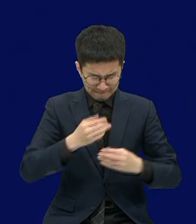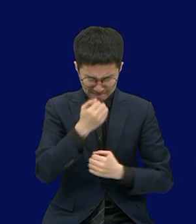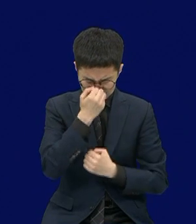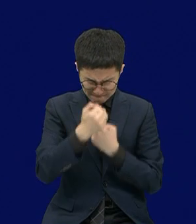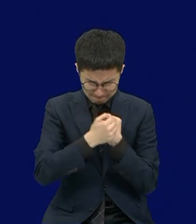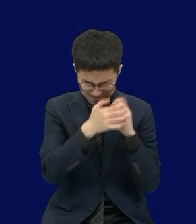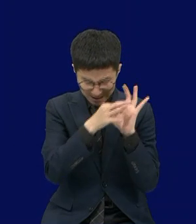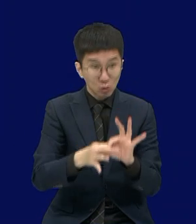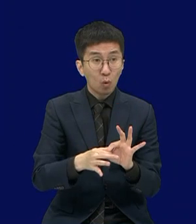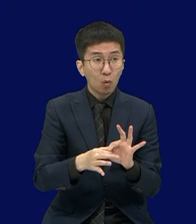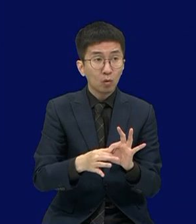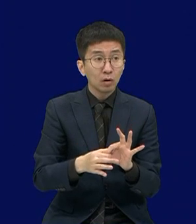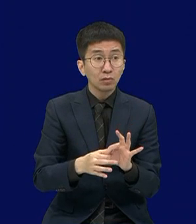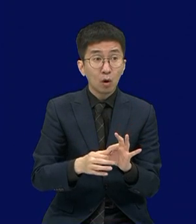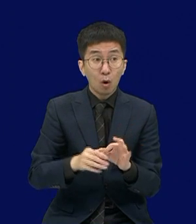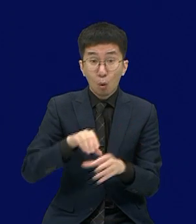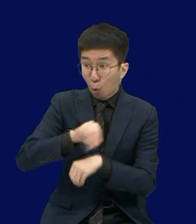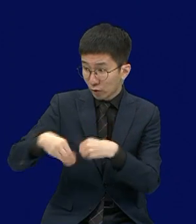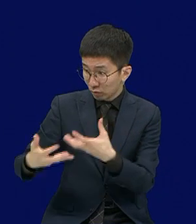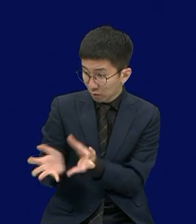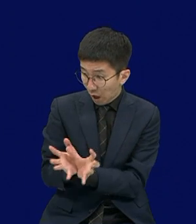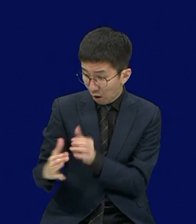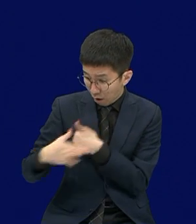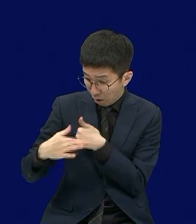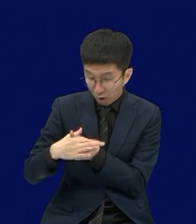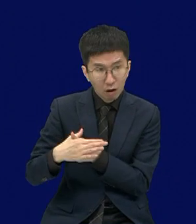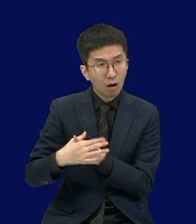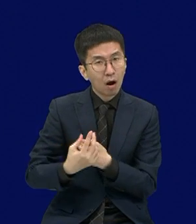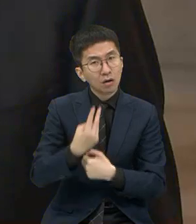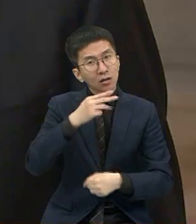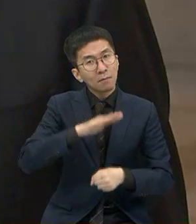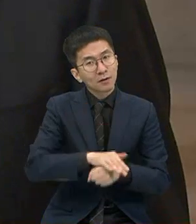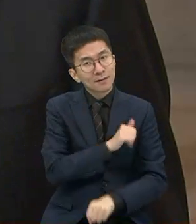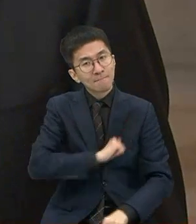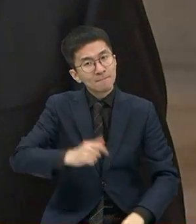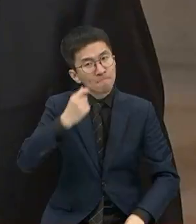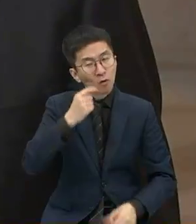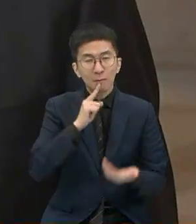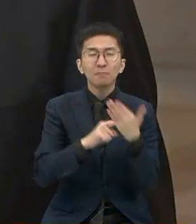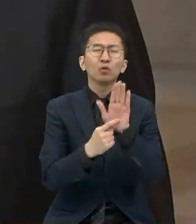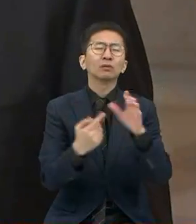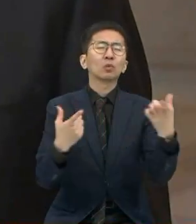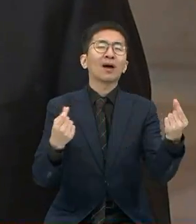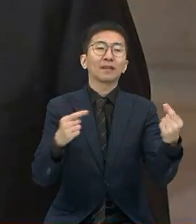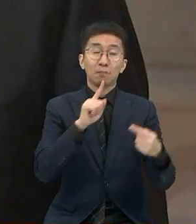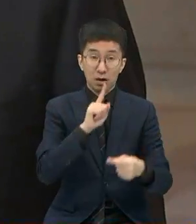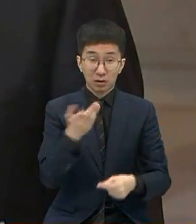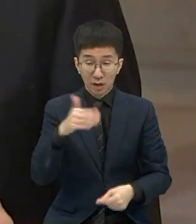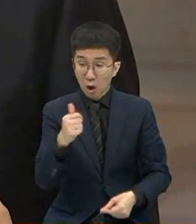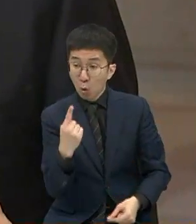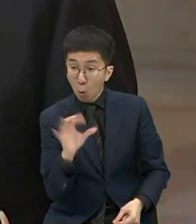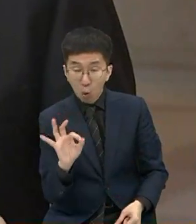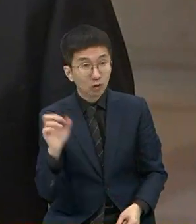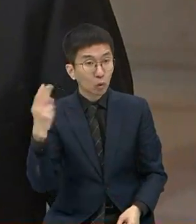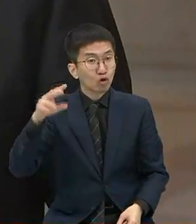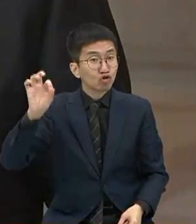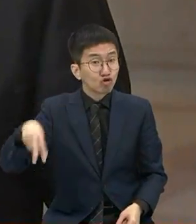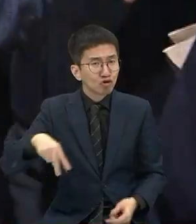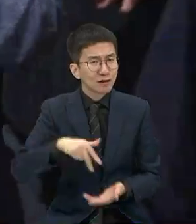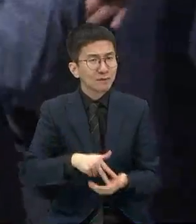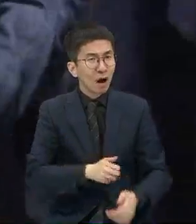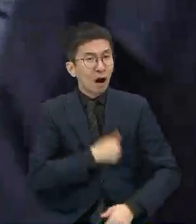하니 더는 참지 않겠다는 뜻을 밝힌 것이라고 전했습니다. 홍유 후보의 반응, 벌집을 쑤신 듯